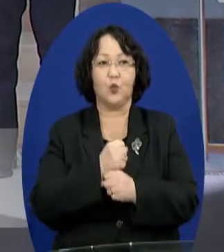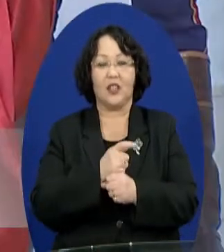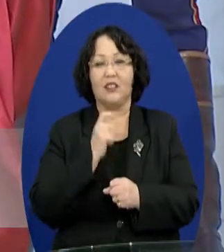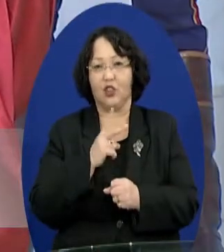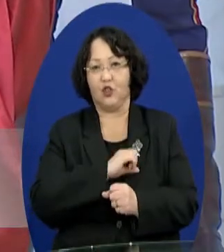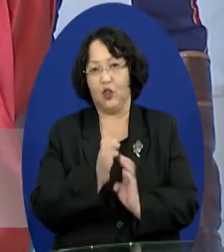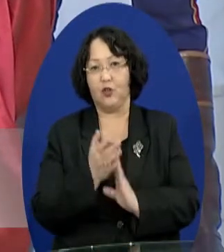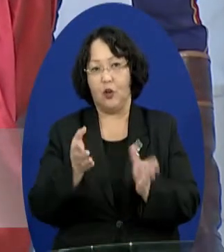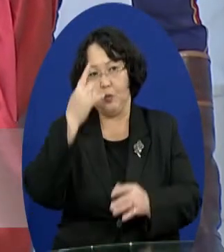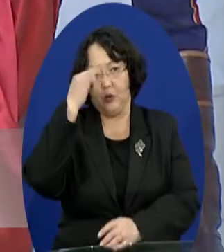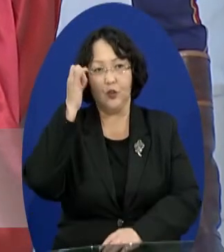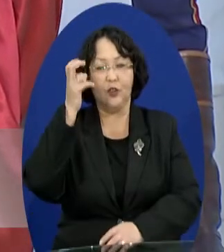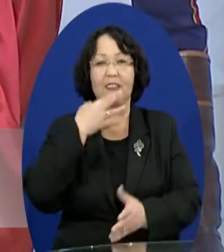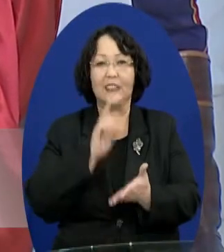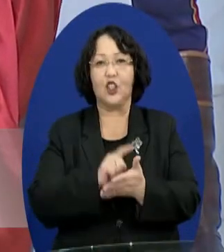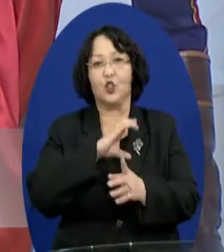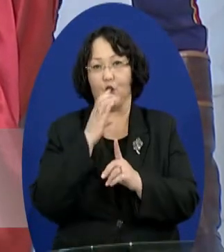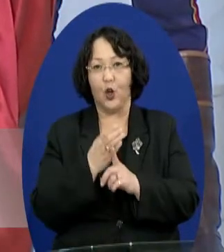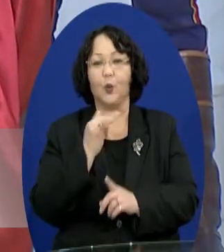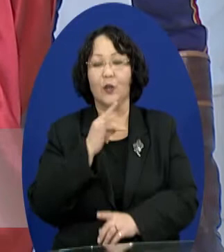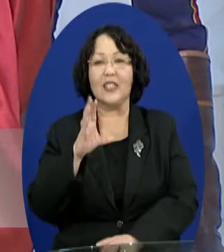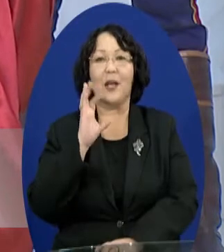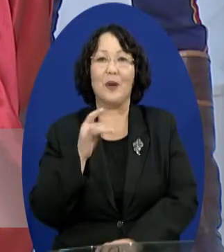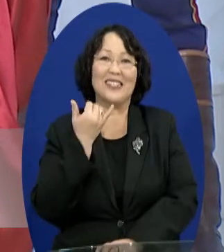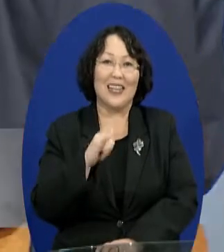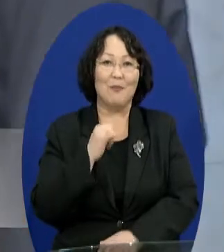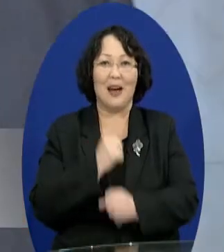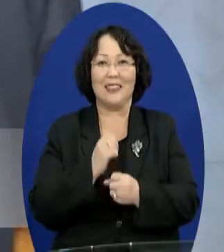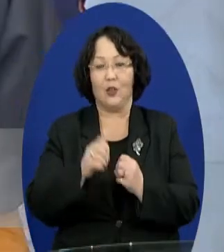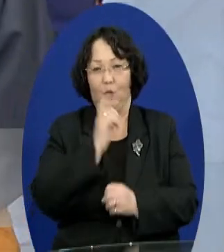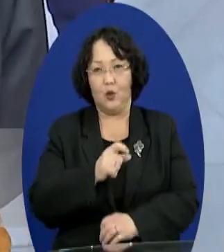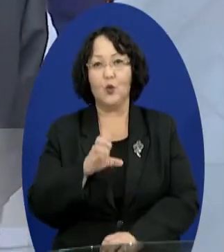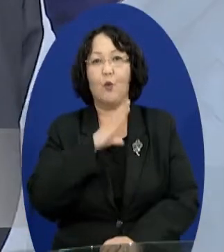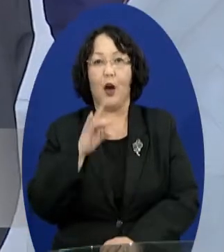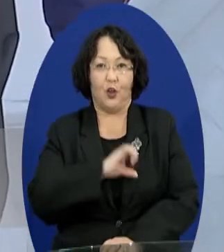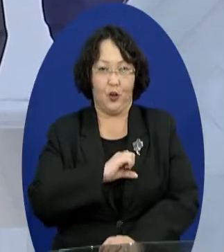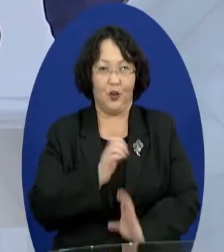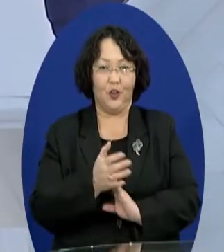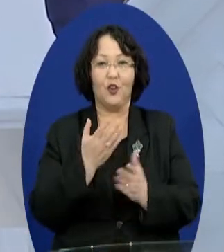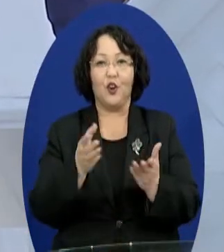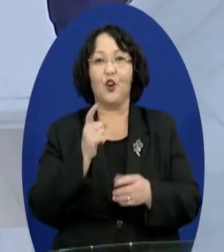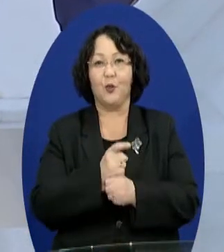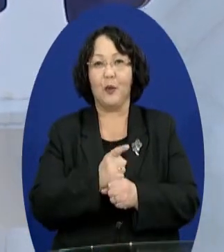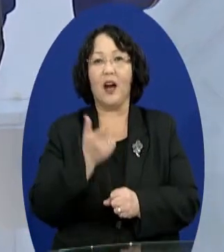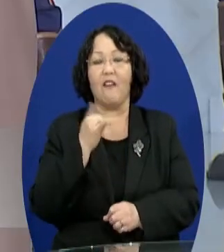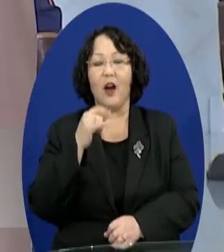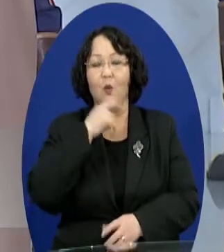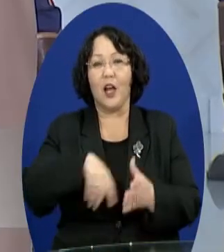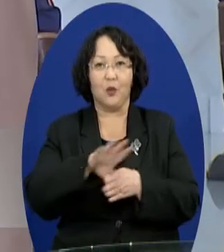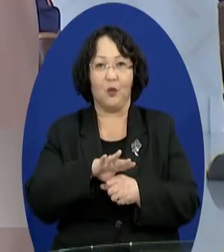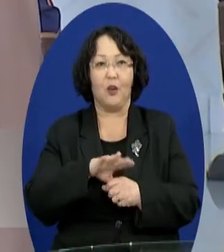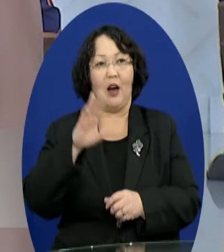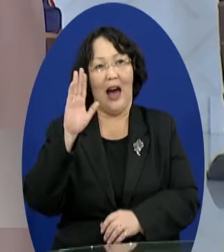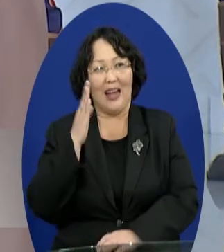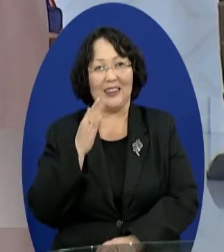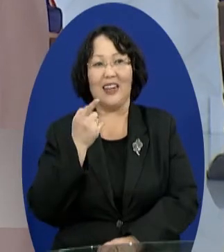улсын эрхлэгчийн зарилгаар соёл урлагийн салбарын зарим ажилтныг Скватрын одон, хөдөлмөрийн гавьяаны улаан түгээ одон, алтан гадс